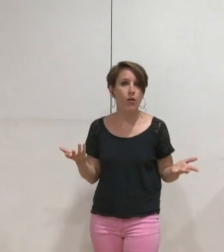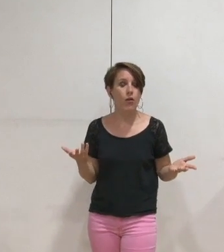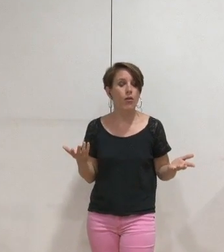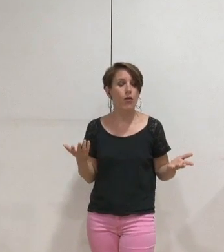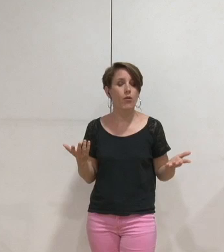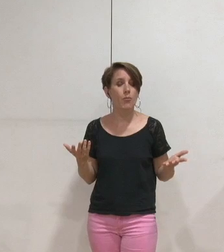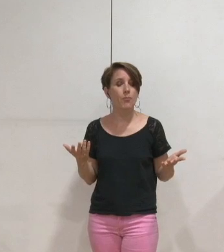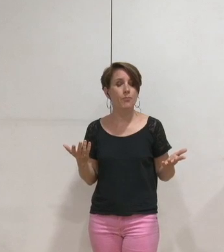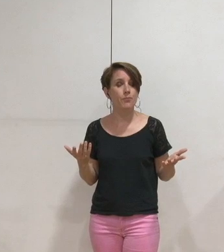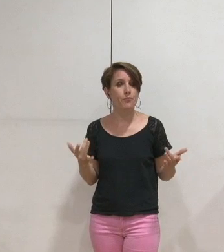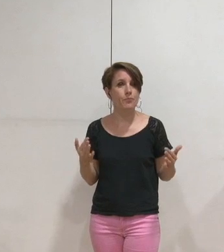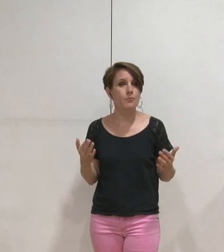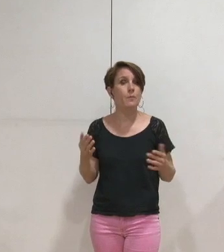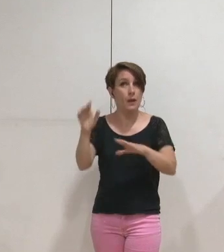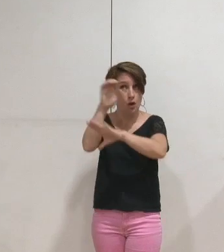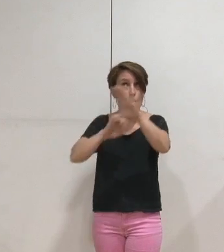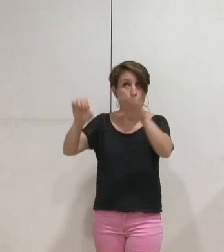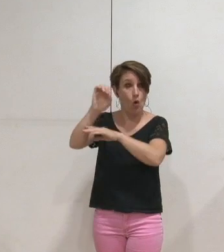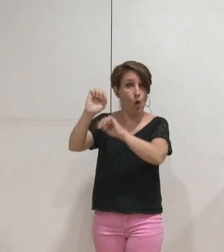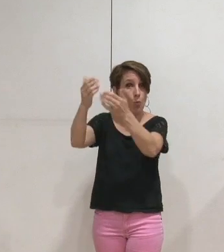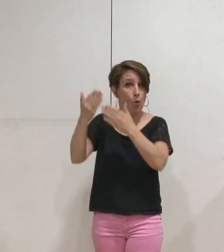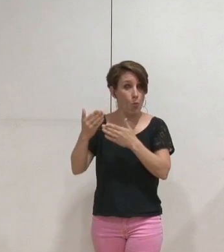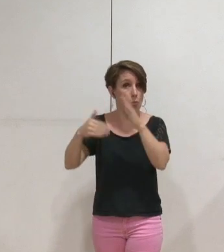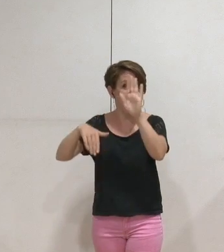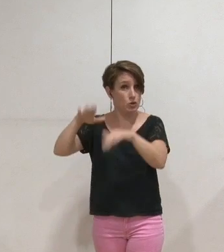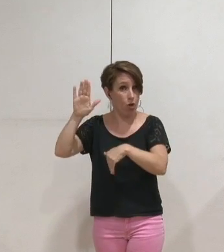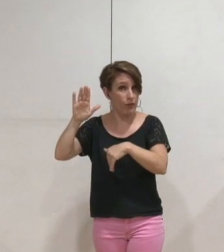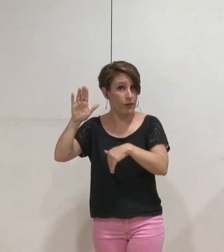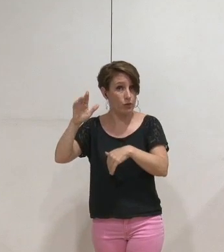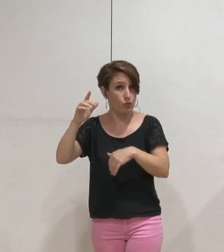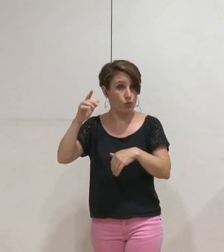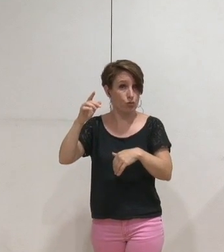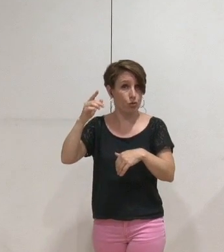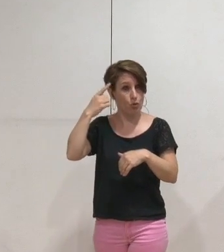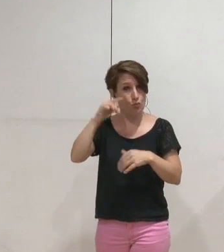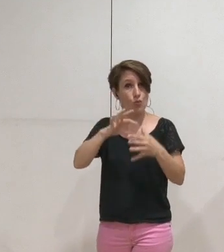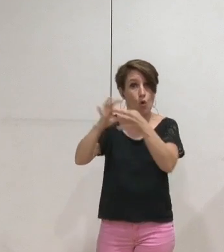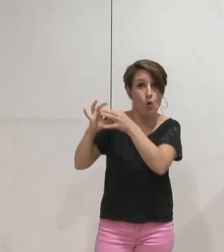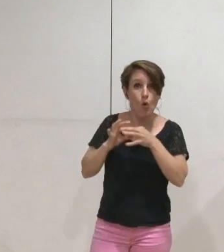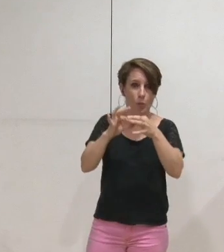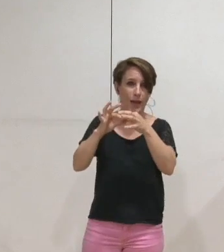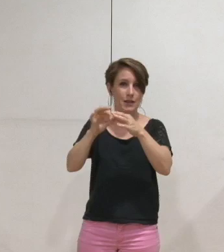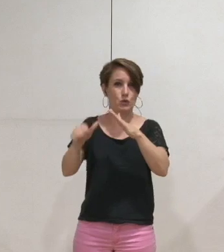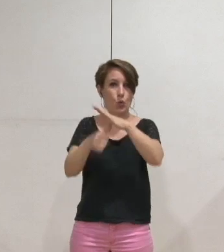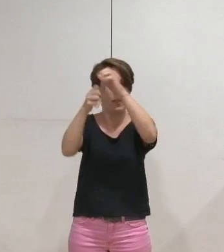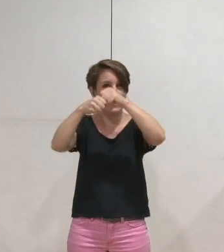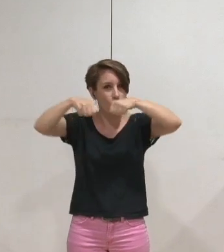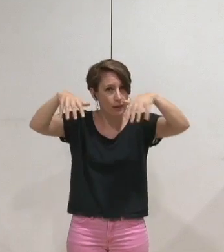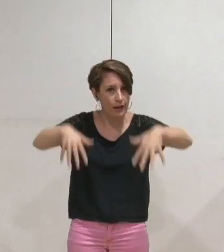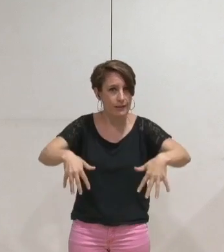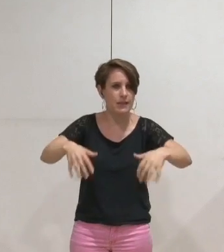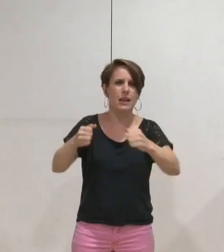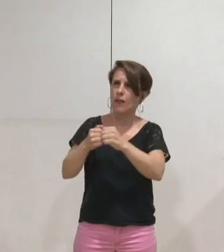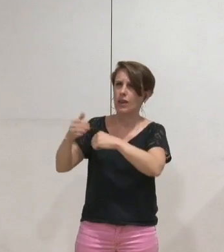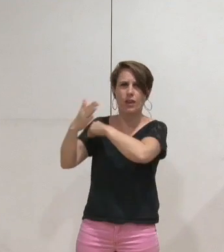la candidature de l'Union européenne et sa direction justice pour la coopération décentralisée avec une une province